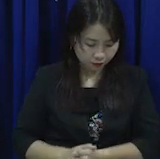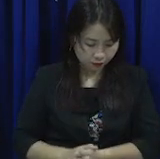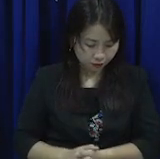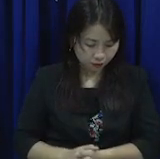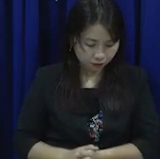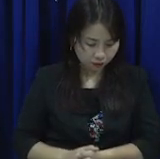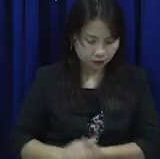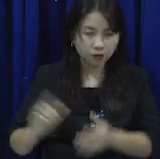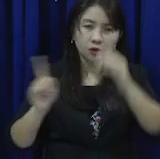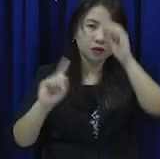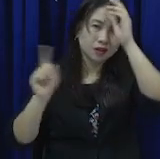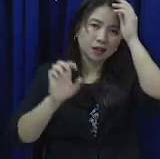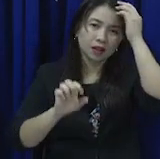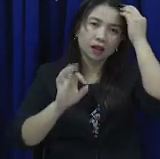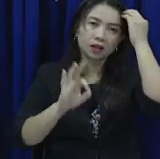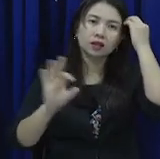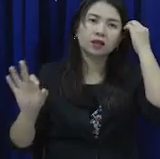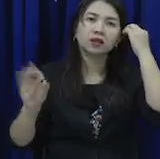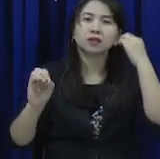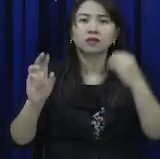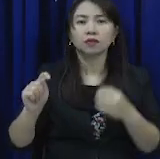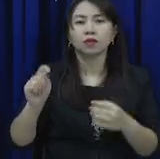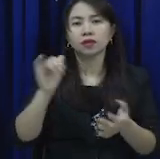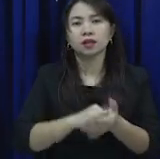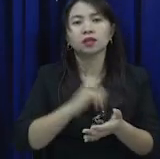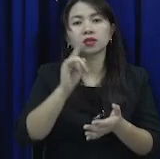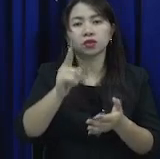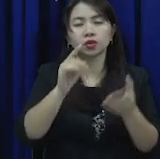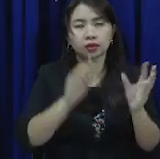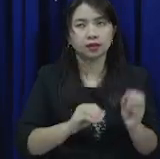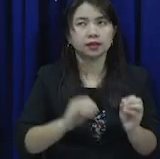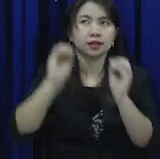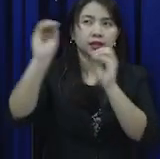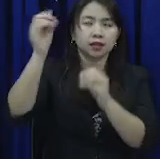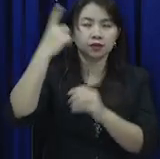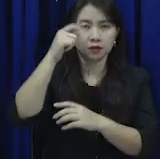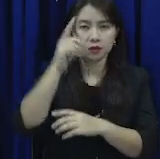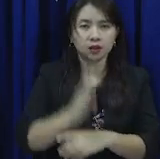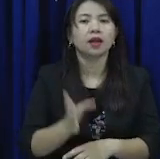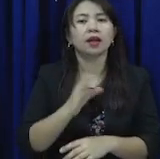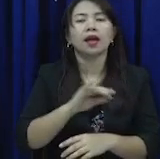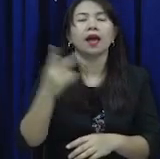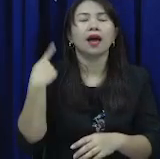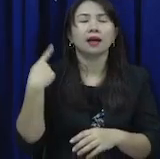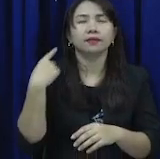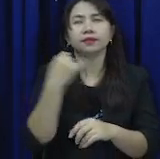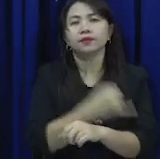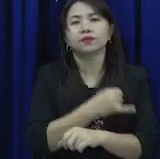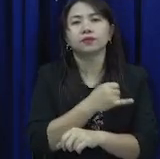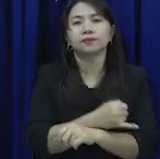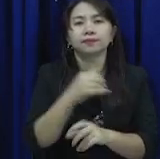Anong effort mabigat na effort na ang ginawa mo young people ng involvement sa